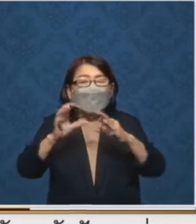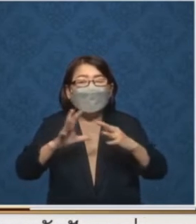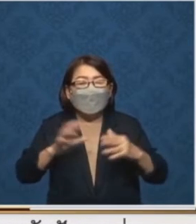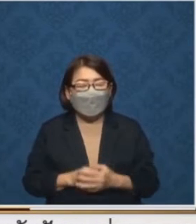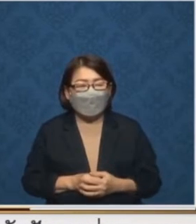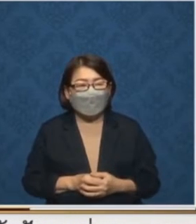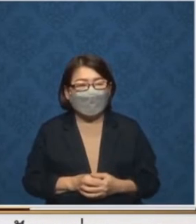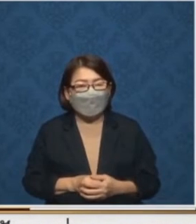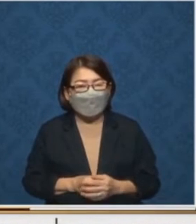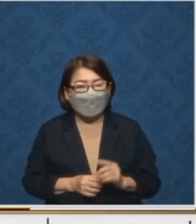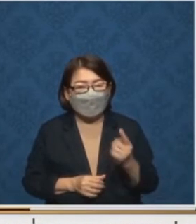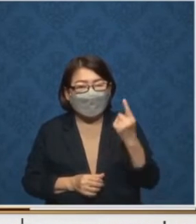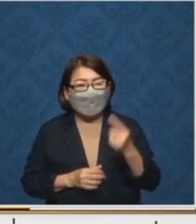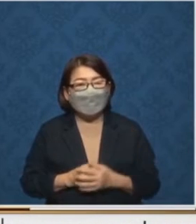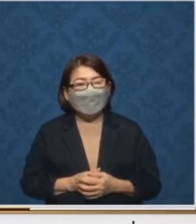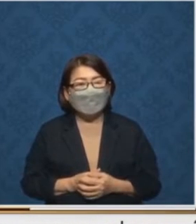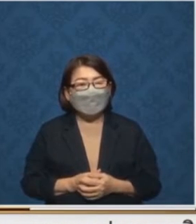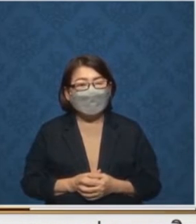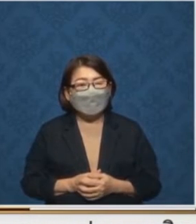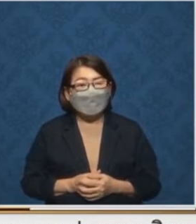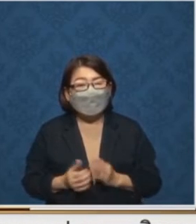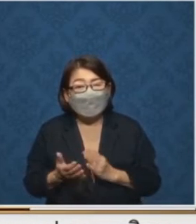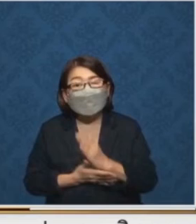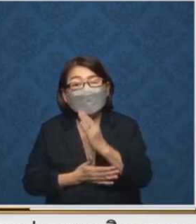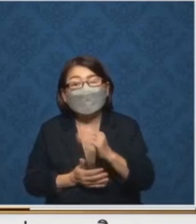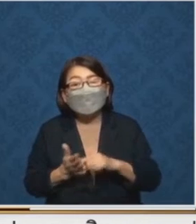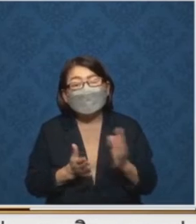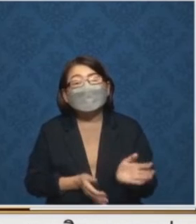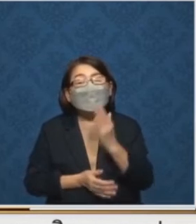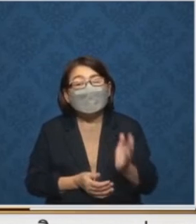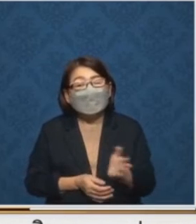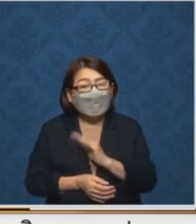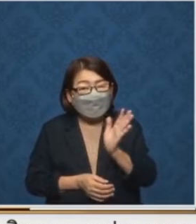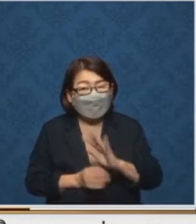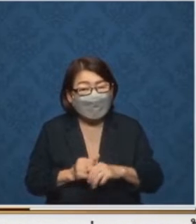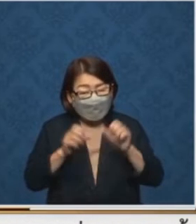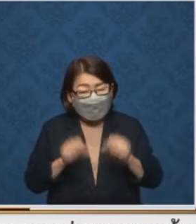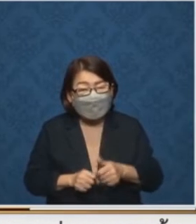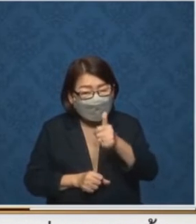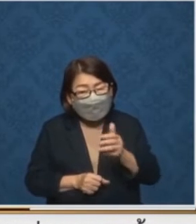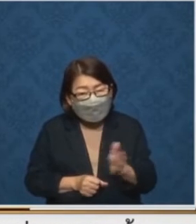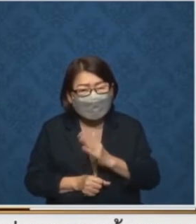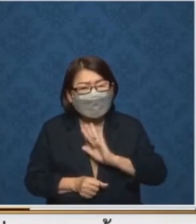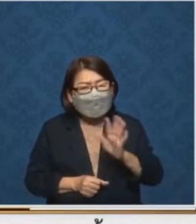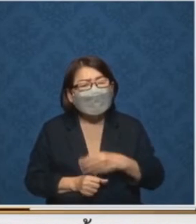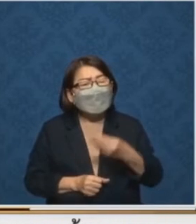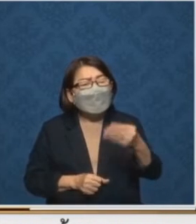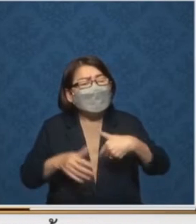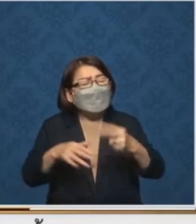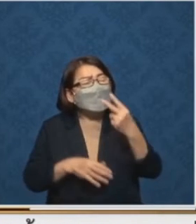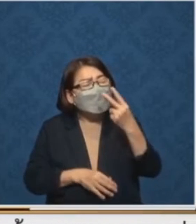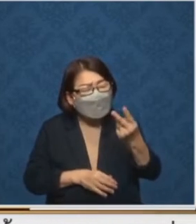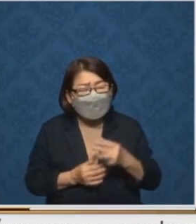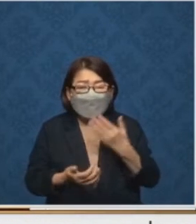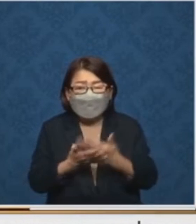เรื่องนี้ผมเรีนตรๆ ผมรู้สึกไม่ดีเลยแล้วขอธรรนิดรัฐบาลและคนเอกประยุตจรณโชาอย่